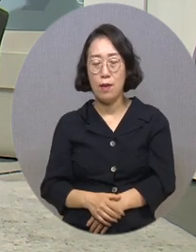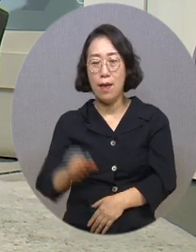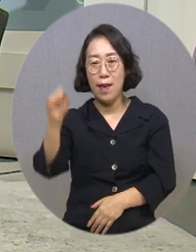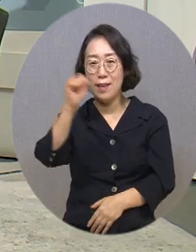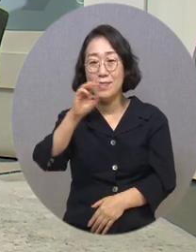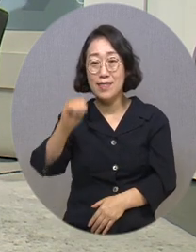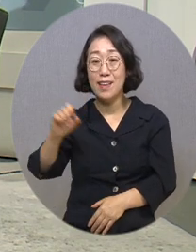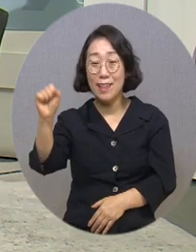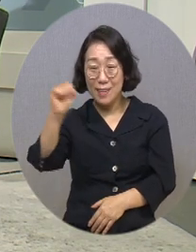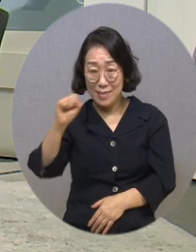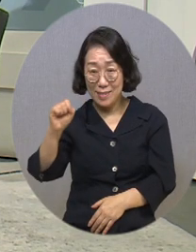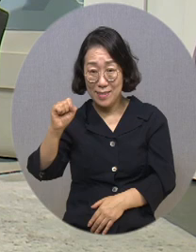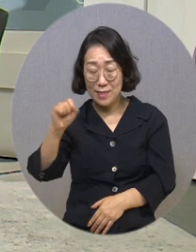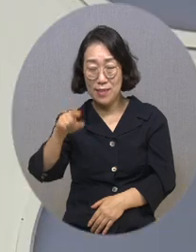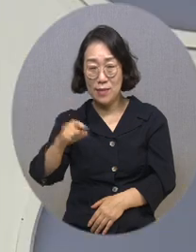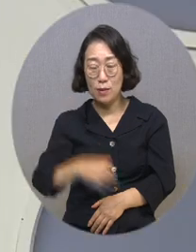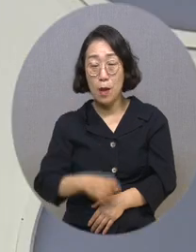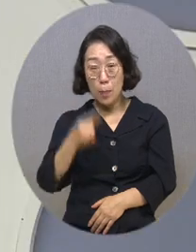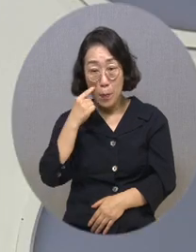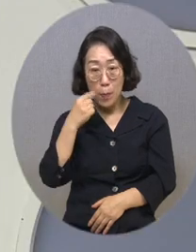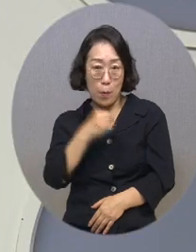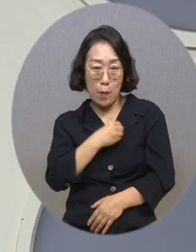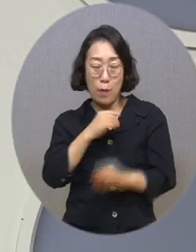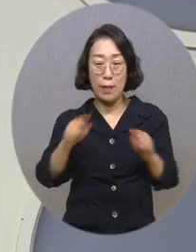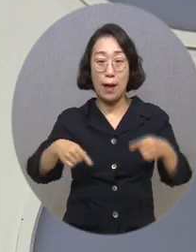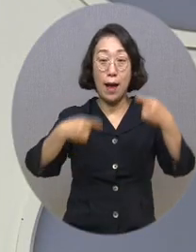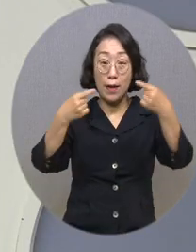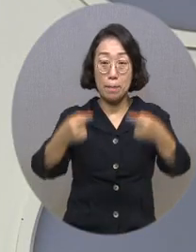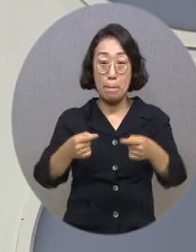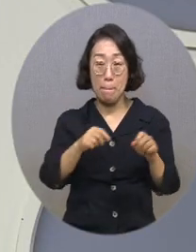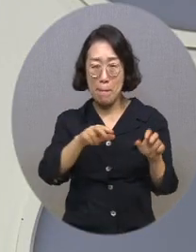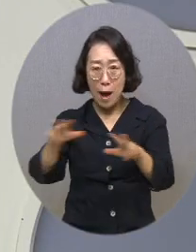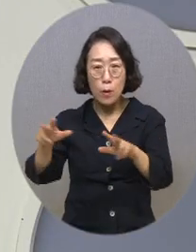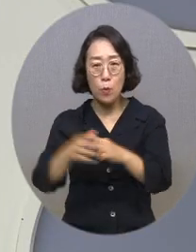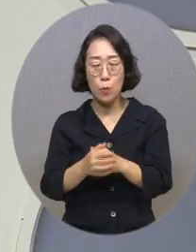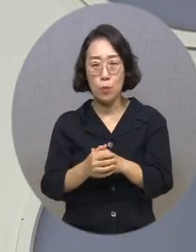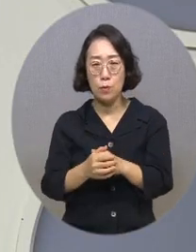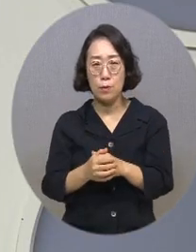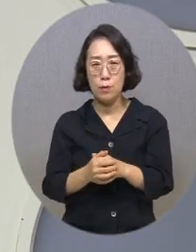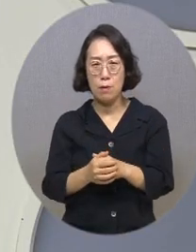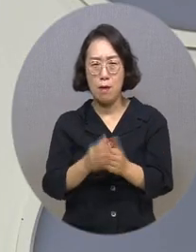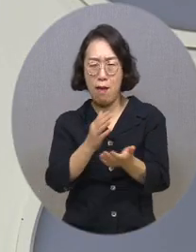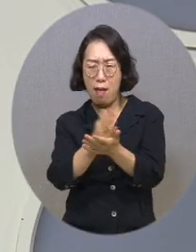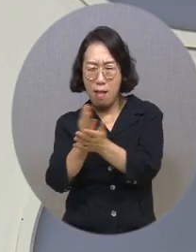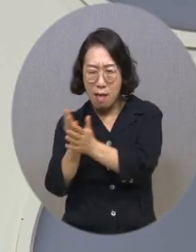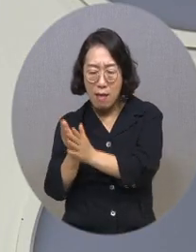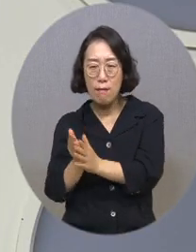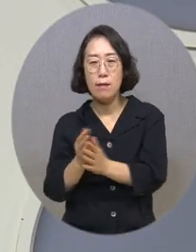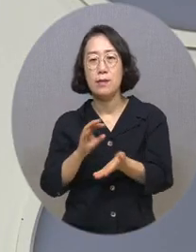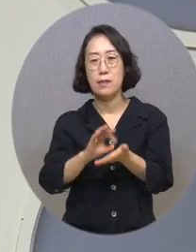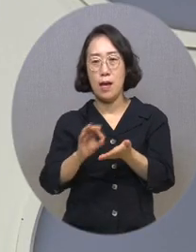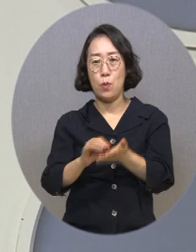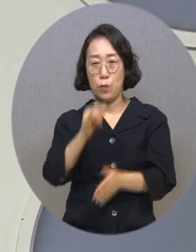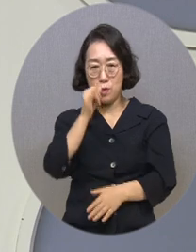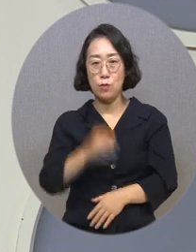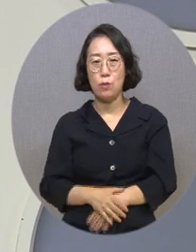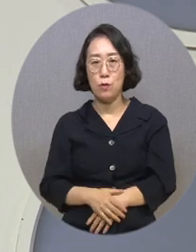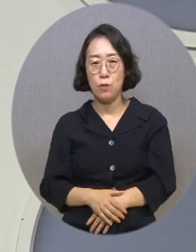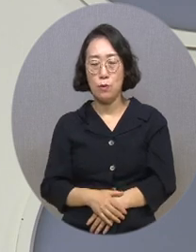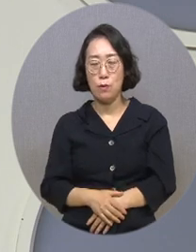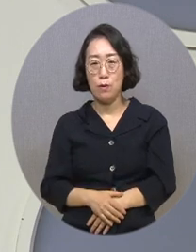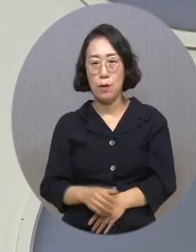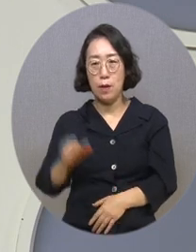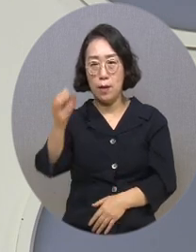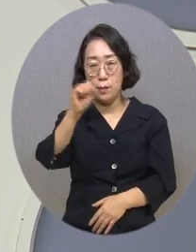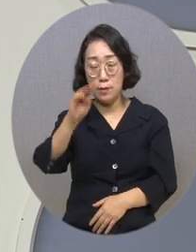SNS 사이트라 그래서 들어가서 바로 회원 가입해갖고 이제 트위터 회원이 돼서 아직까지도 이제 그걸 하고 그 뒤로는 이제